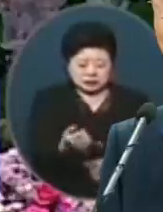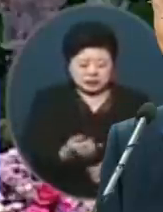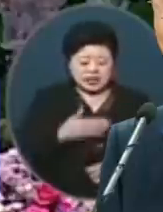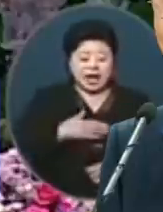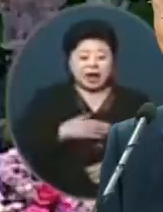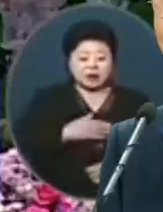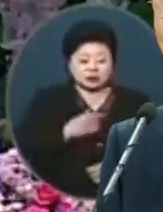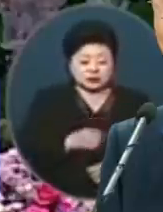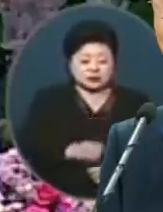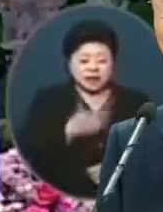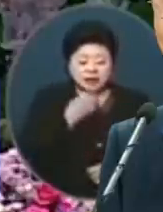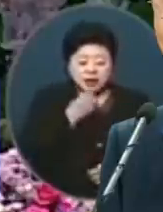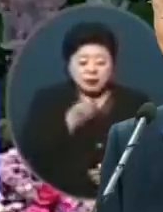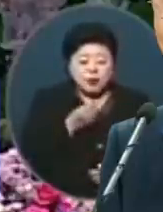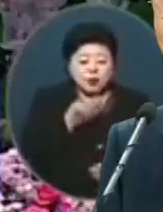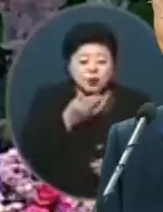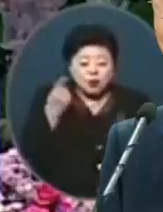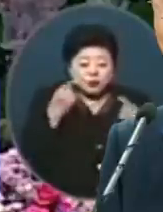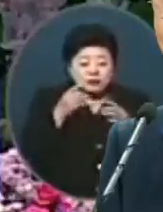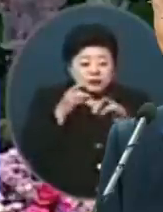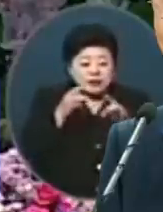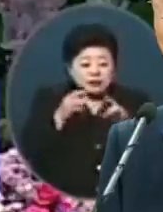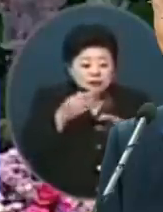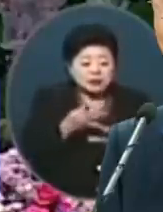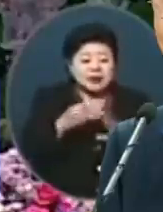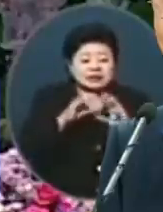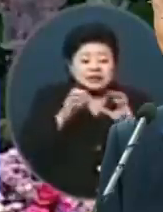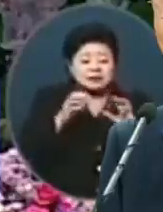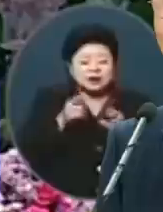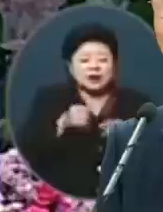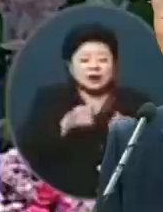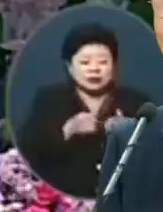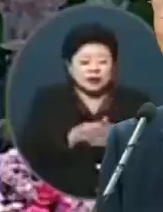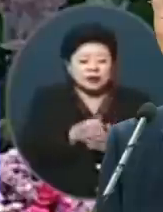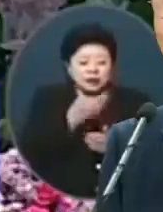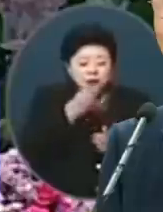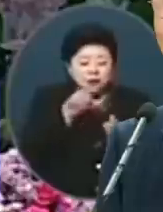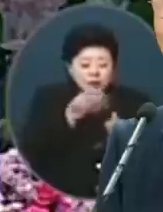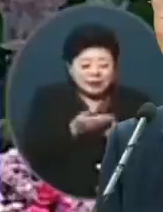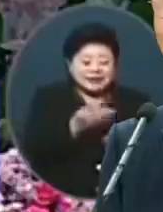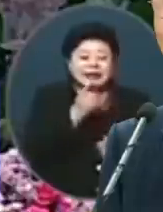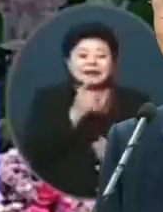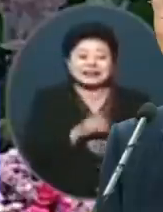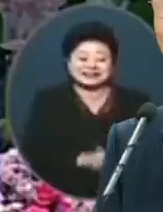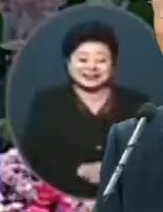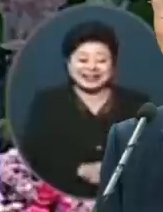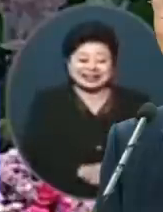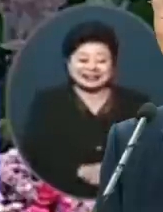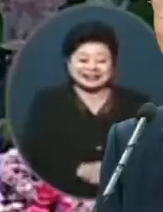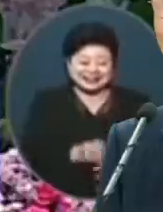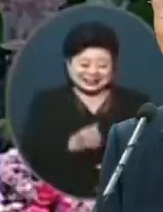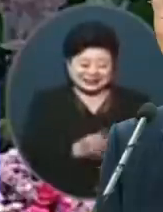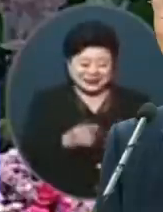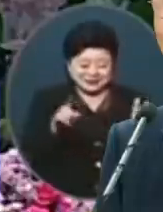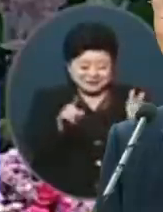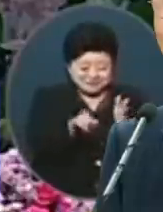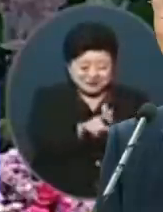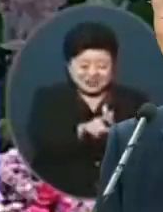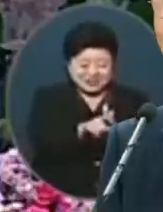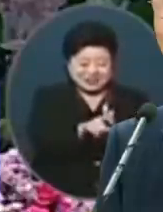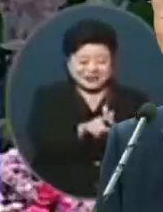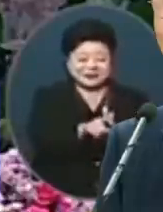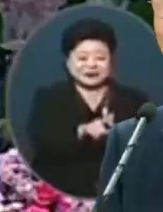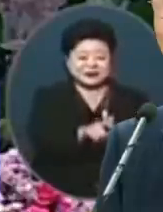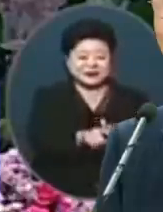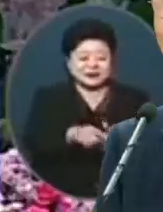먼저 아브라함에게 복을 전하되 모든 이방이 너로 말미암아 복을 받으리라 하였느니라. 그러므로 믿음으로 말미암은